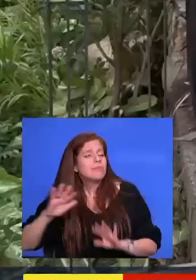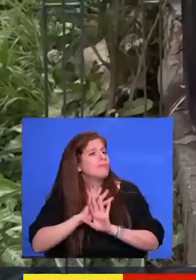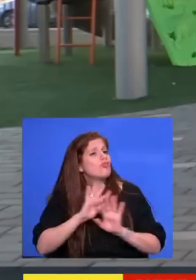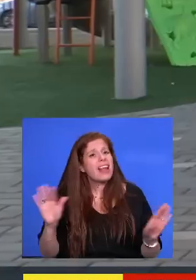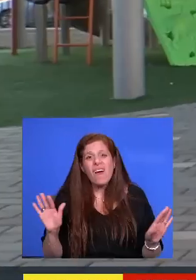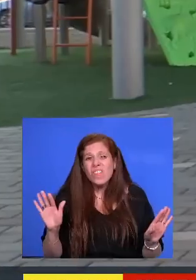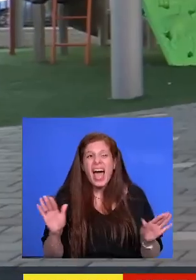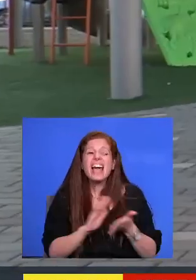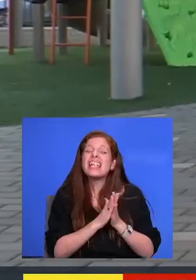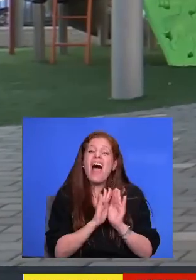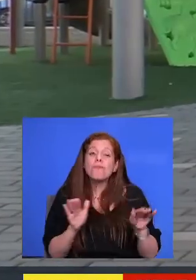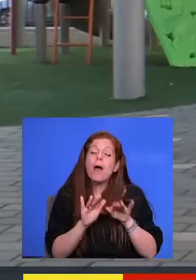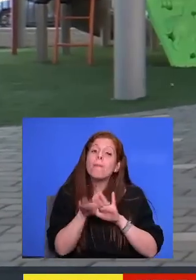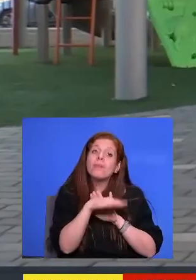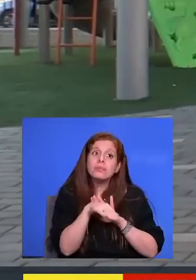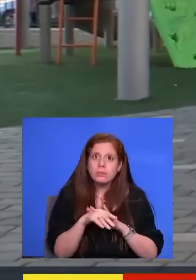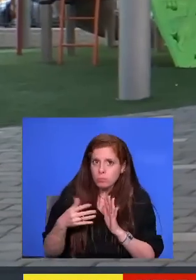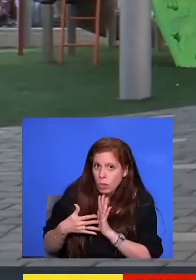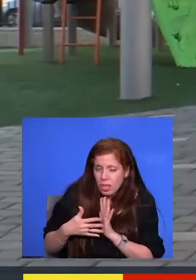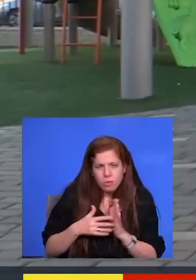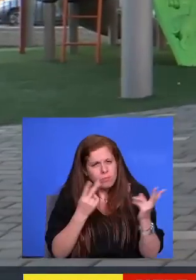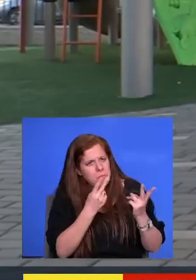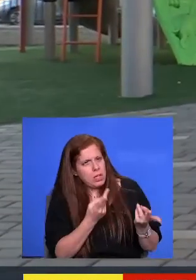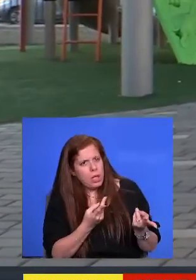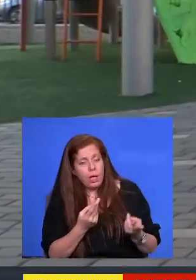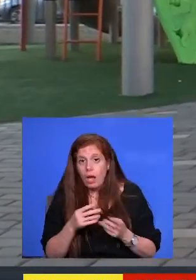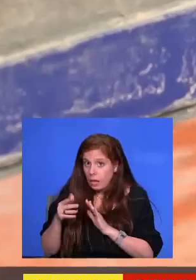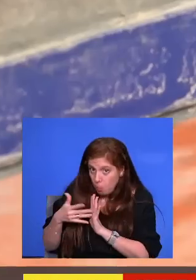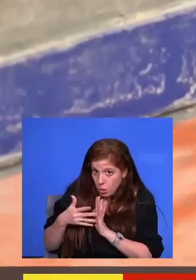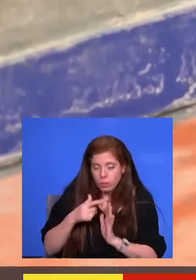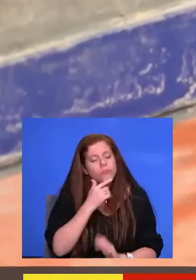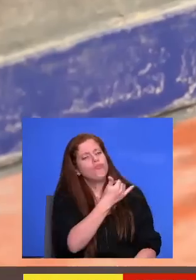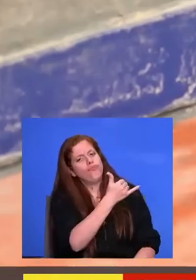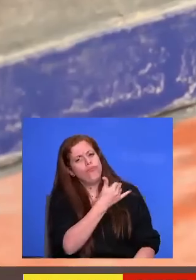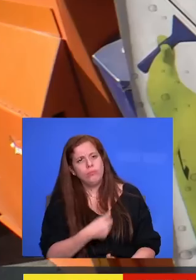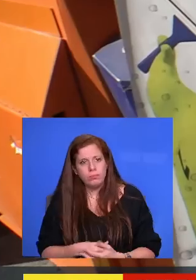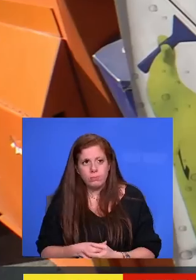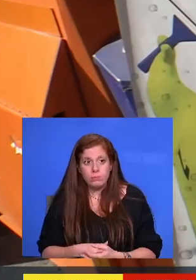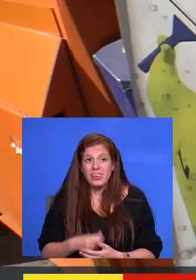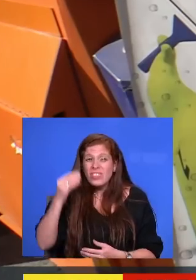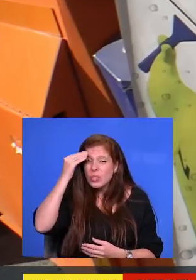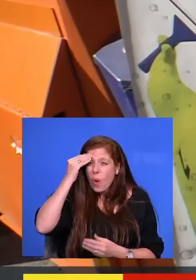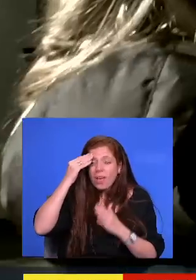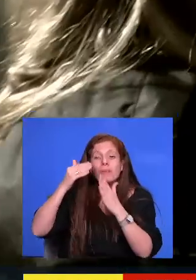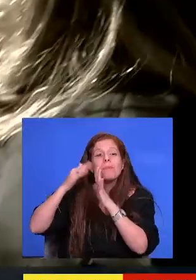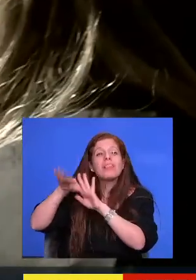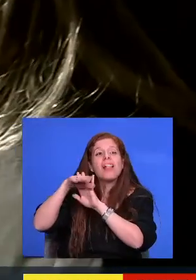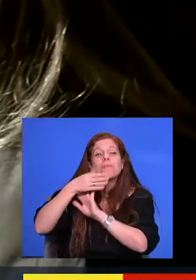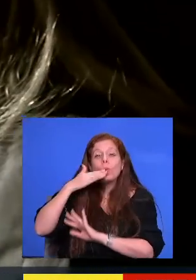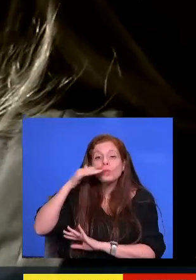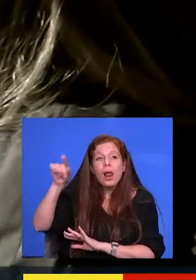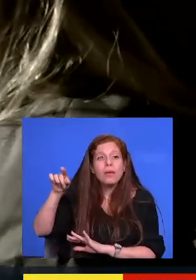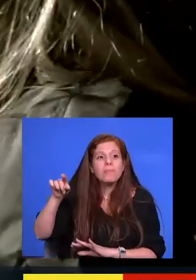אף פעם. בודקים. בוודאי שבודקים. מי מגיע, בטח, מי לא. בטח, אתם בודקים. בודקים, כן. וזוכרים את ביטן הרפאים בירושלים? זה